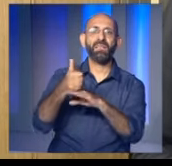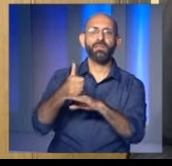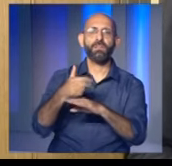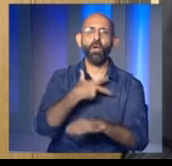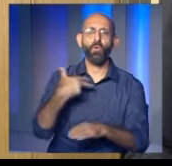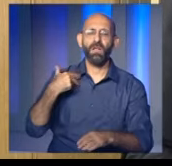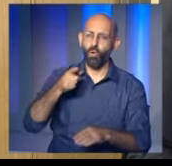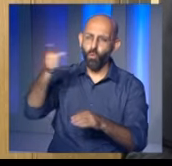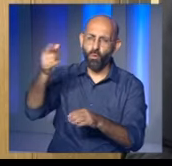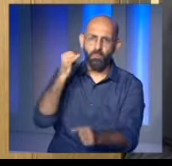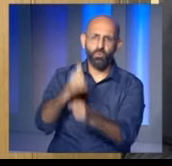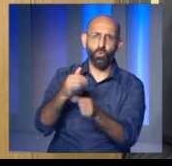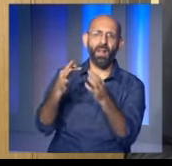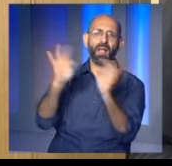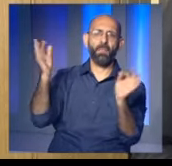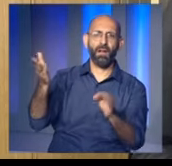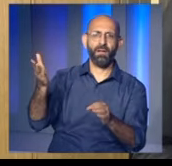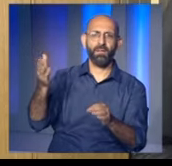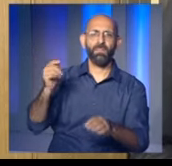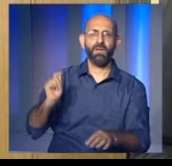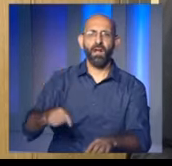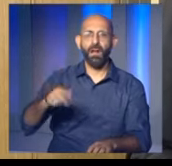إليها هذه الصلاحيات وعليها